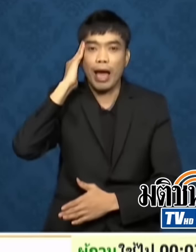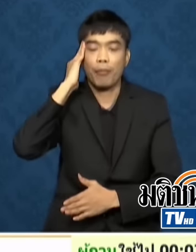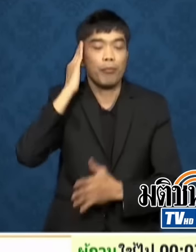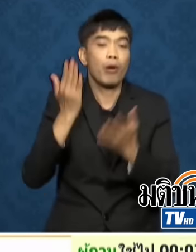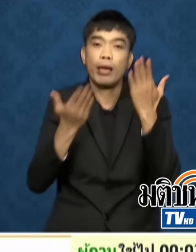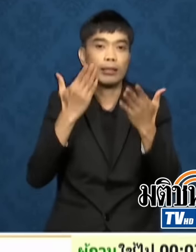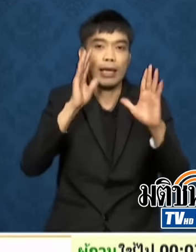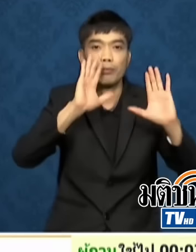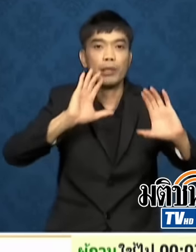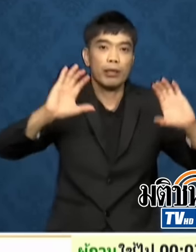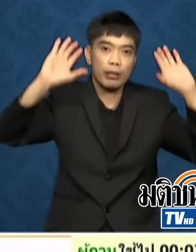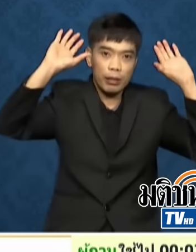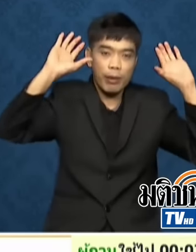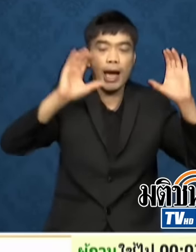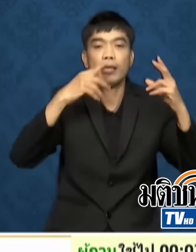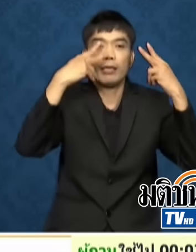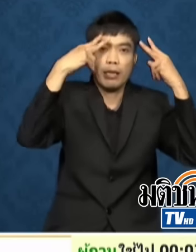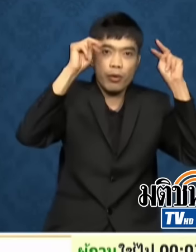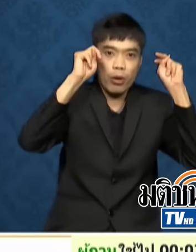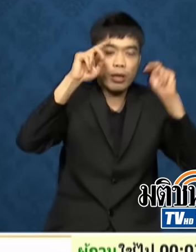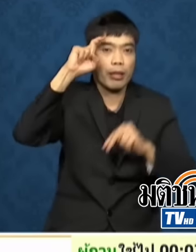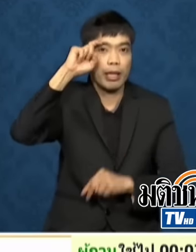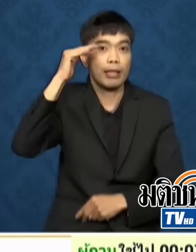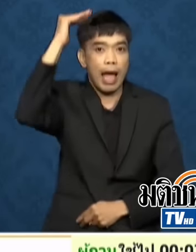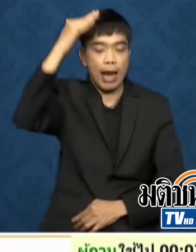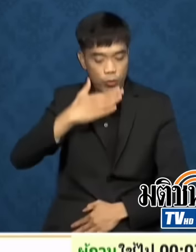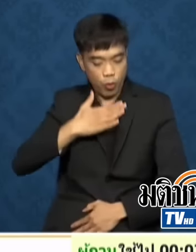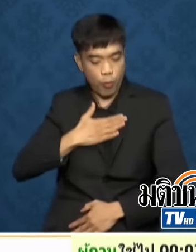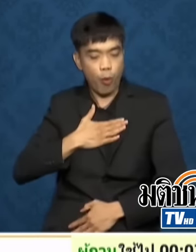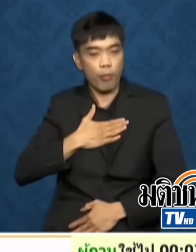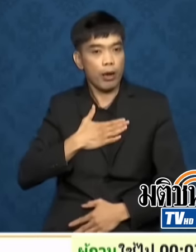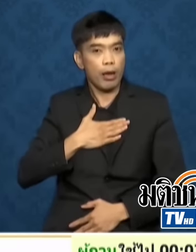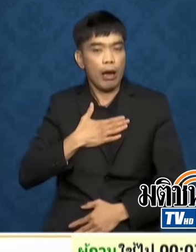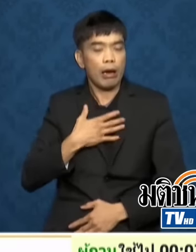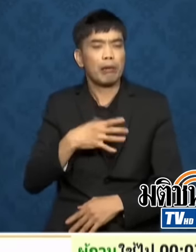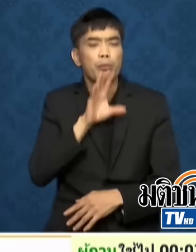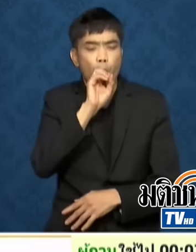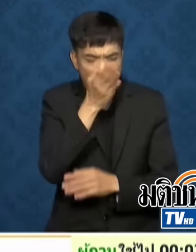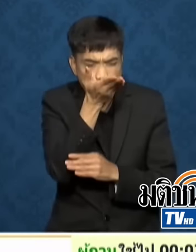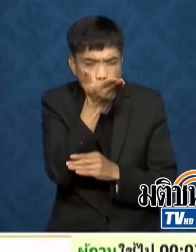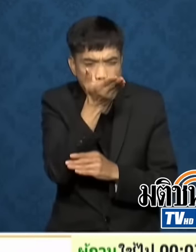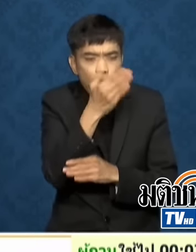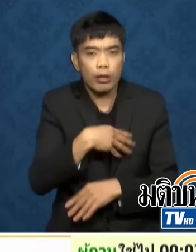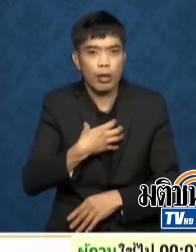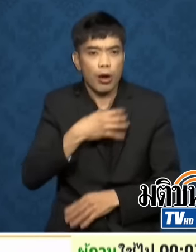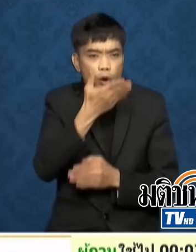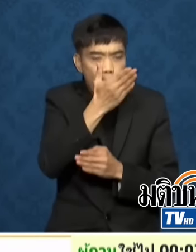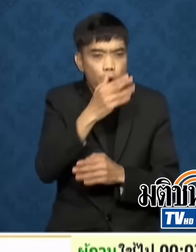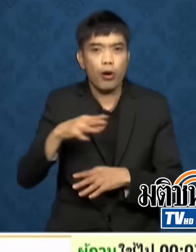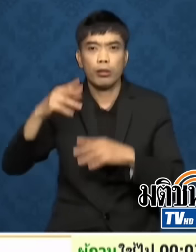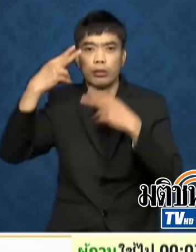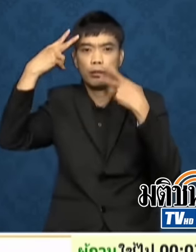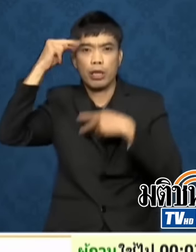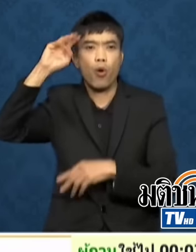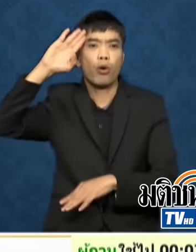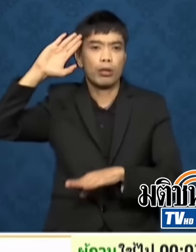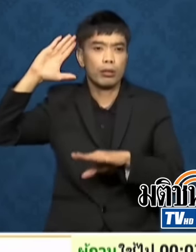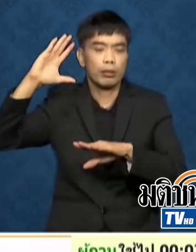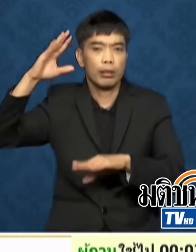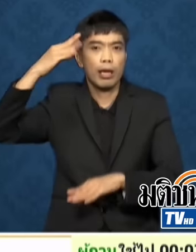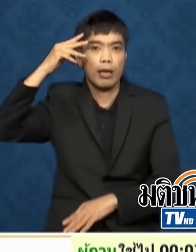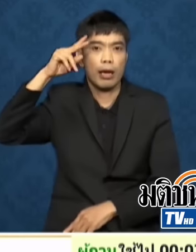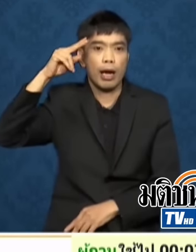ฐาหรือตัวผมเนี่ยคงไม่จะสามารถที่จะไปขอร้องพลเอกประยุทธ์ขอร้องท่านวิษ